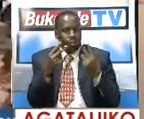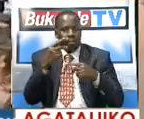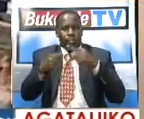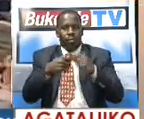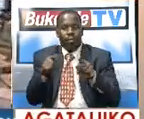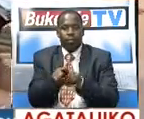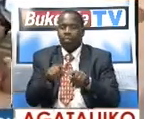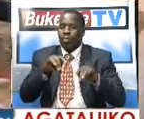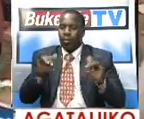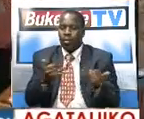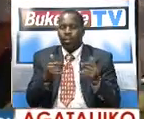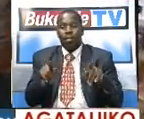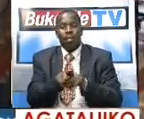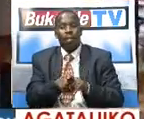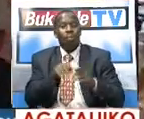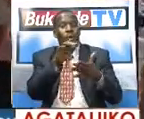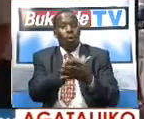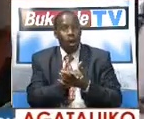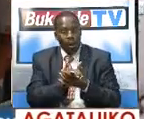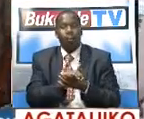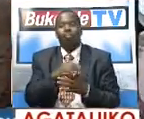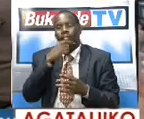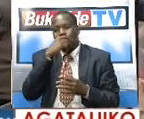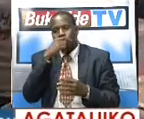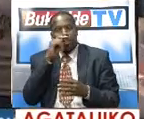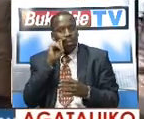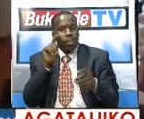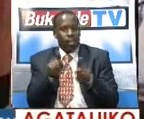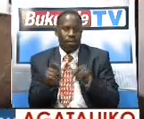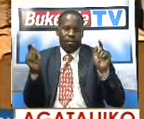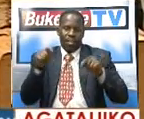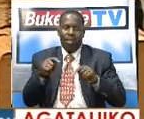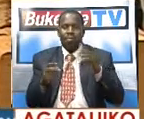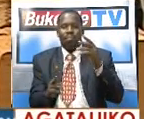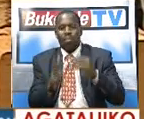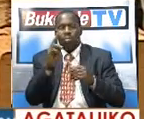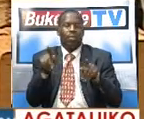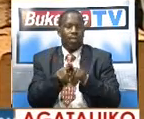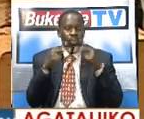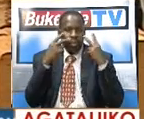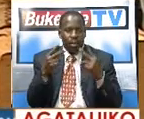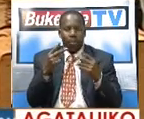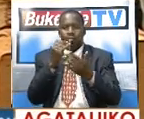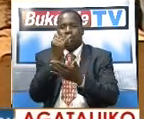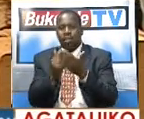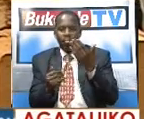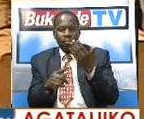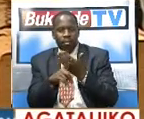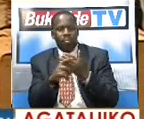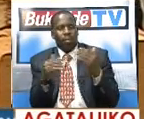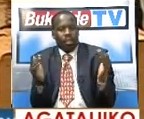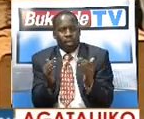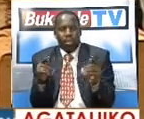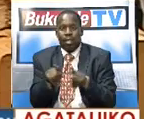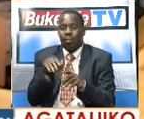Ye mukomukulembeze w'eggwanga Janet Museveni yasinzidde ku mukolo ogukulongolezaako enkola empya ey'okulwanyisa obuto akawuka akalwaza mu Kenya mbaana ku ddoola eitojo